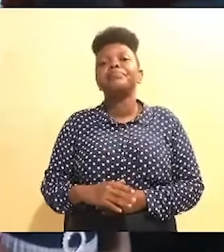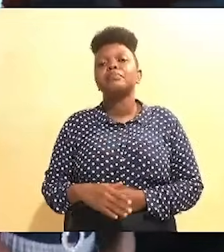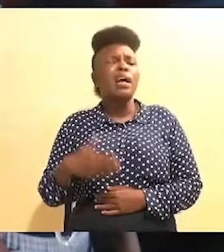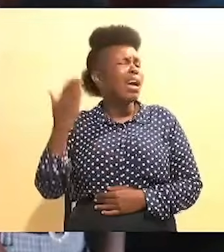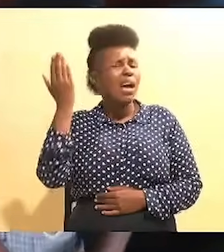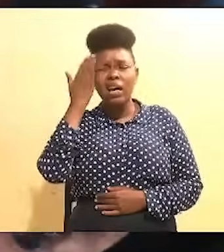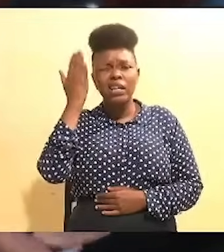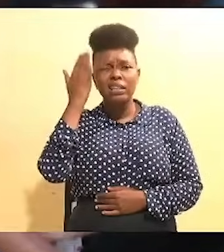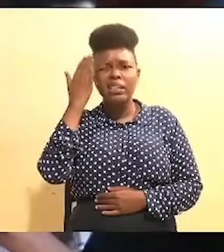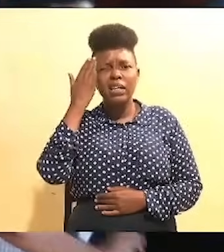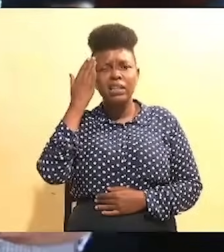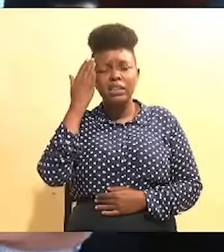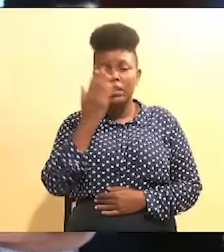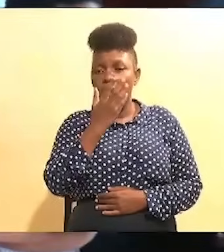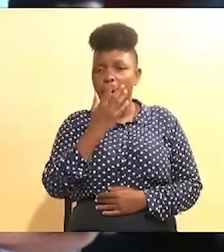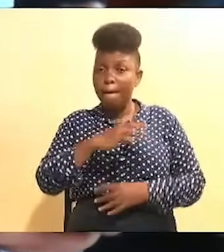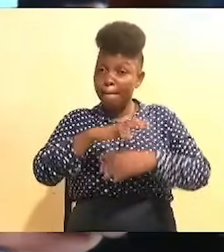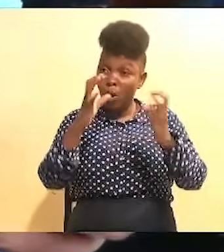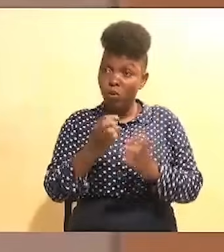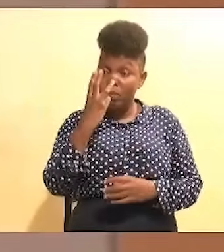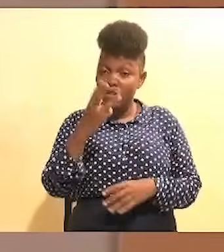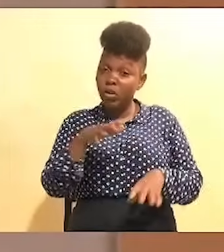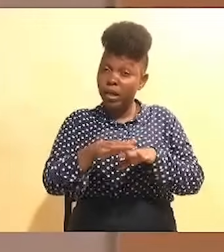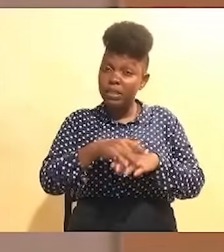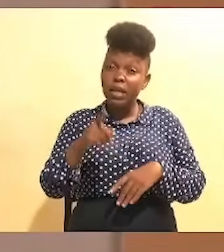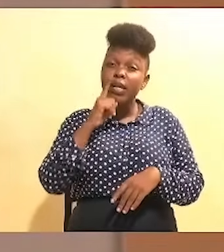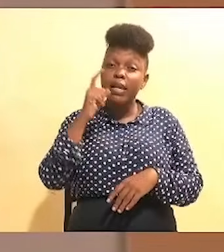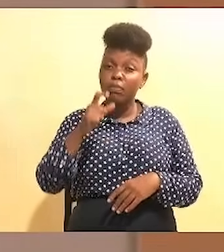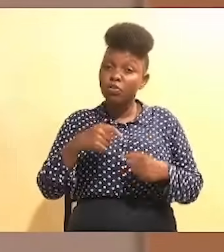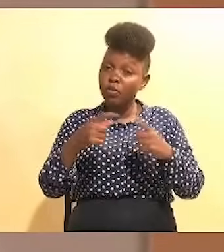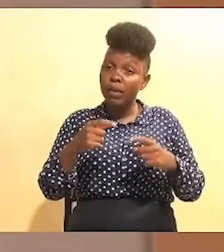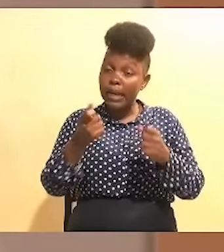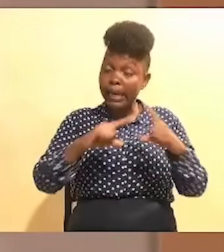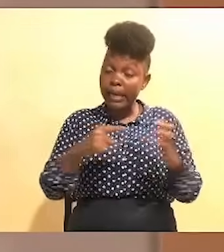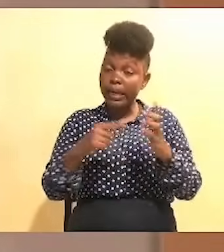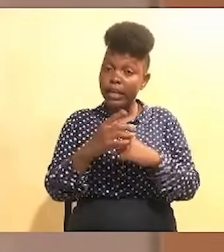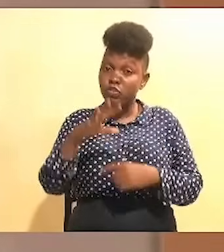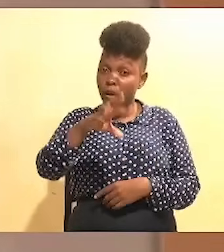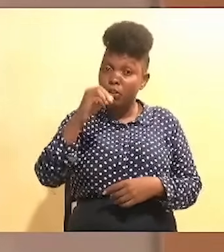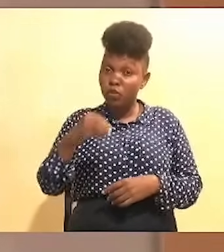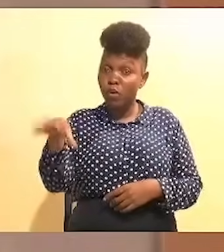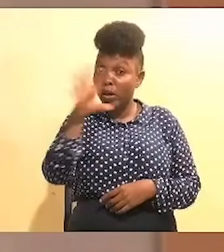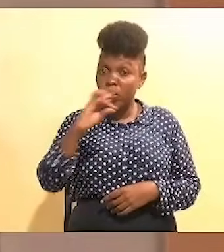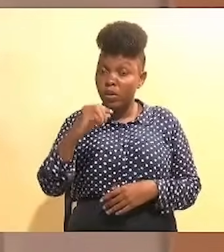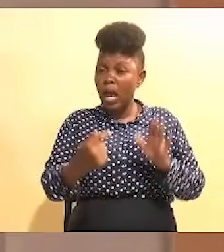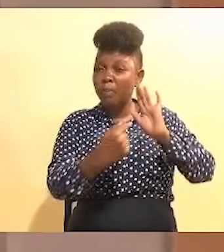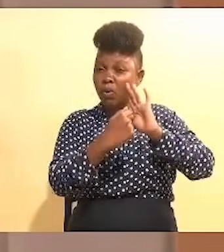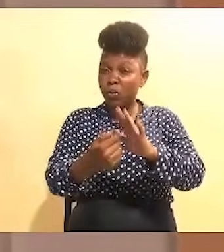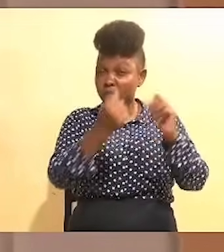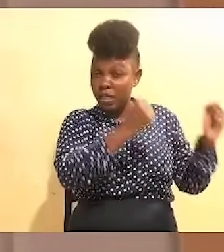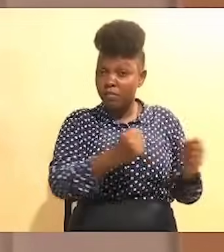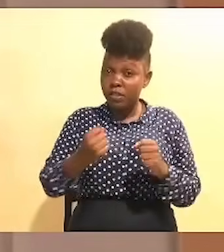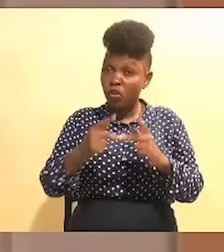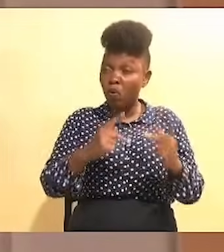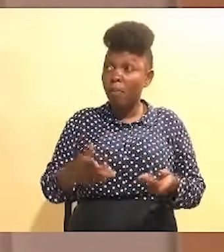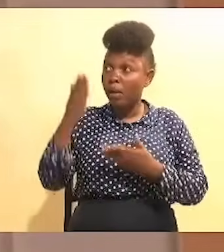Haijalishi makundi ya matatu ambayo yanaelezea kila moja tofauti, lakini Yesu amebeba yote. Amekuonyesha kivitendo ya kwamba